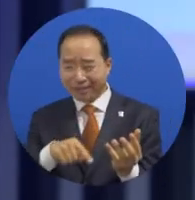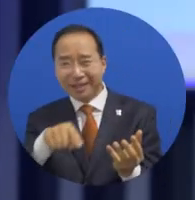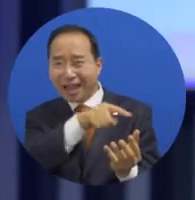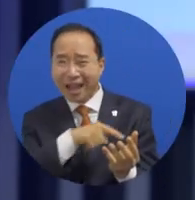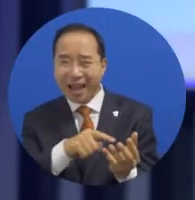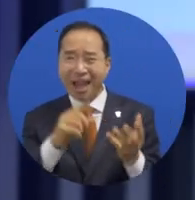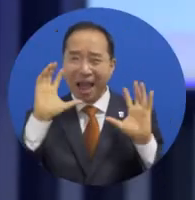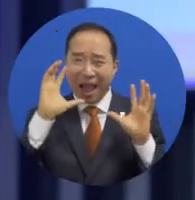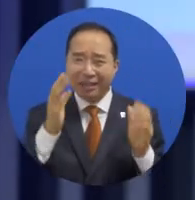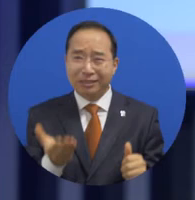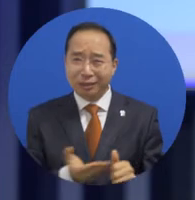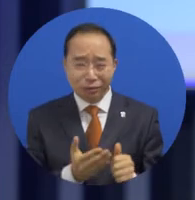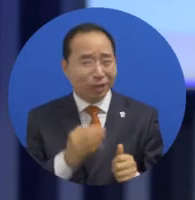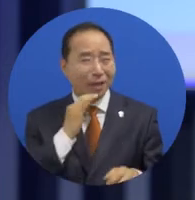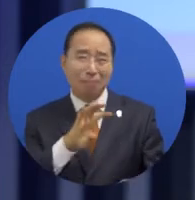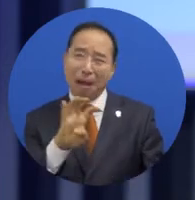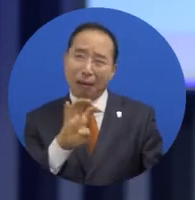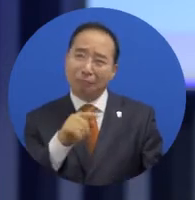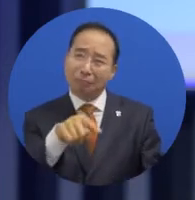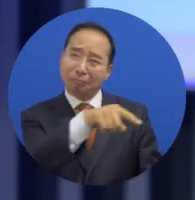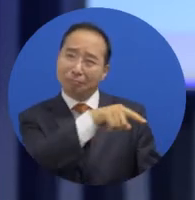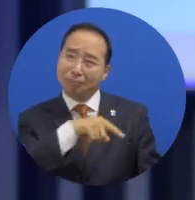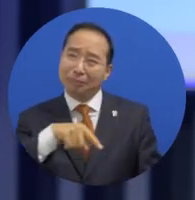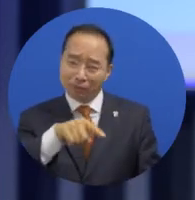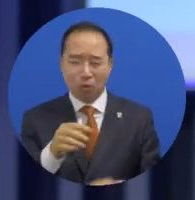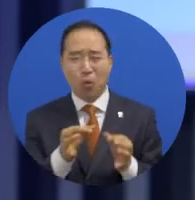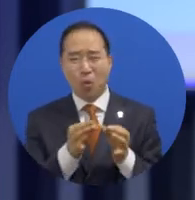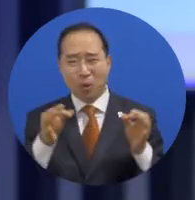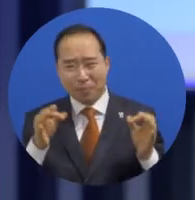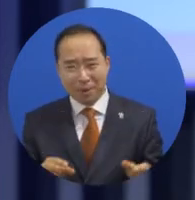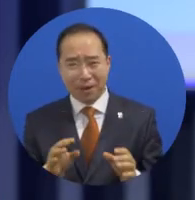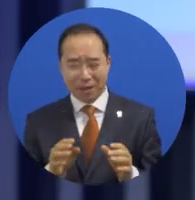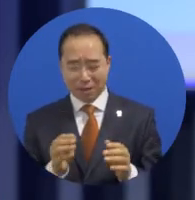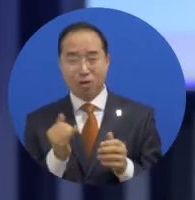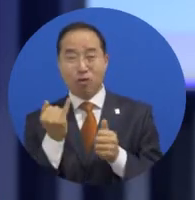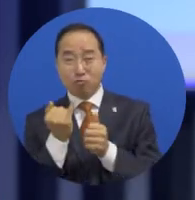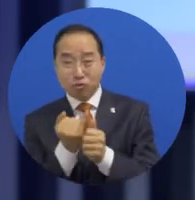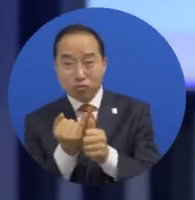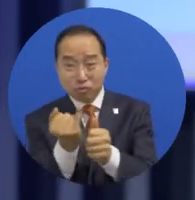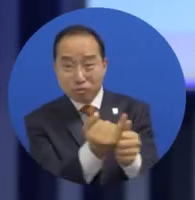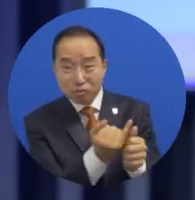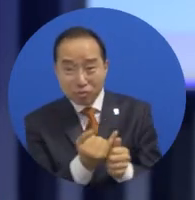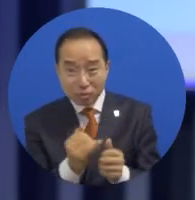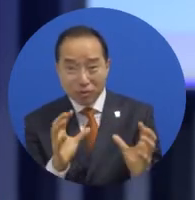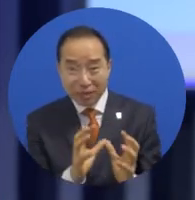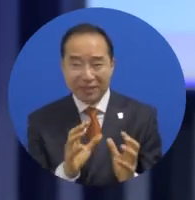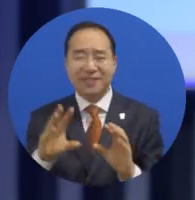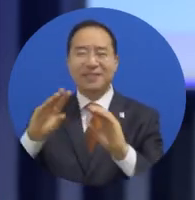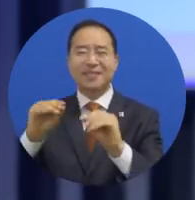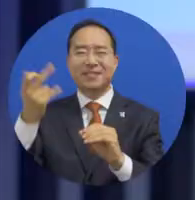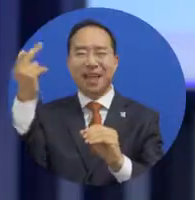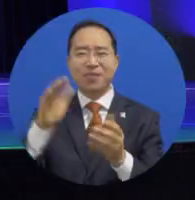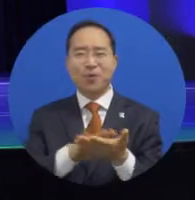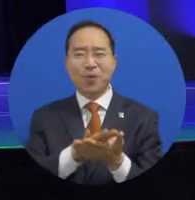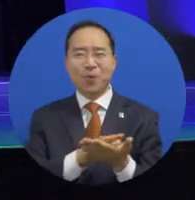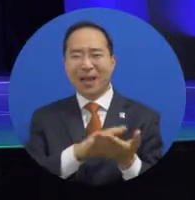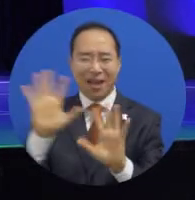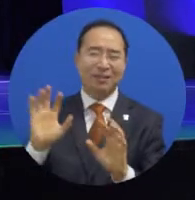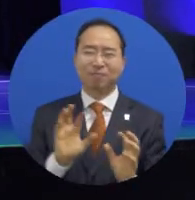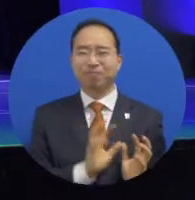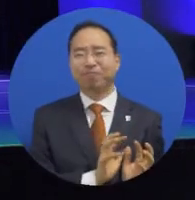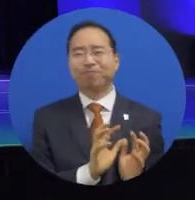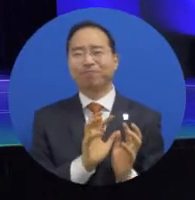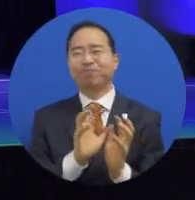다들 마흔 즈음의 나이가 돼서 이제 오래간만에 부부가 쌍으로 지리산에 놀러 가게 됐습니다. 그런데